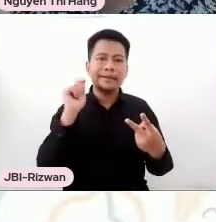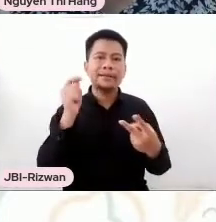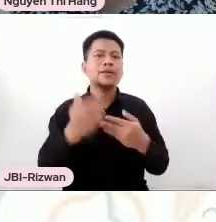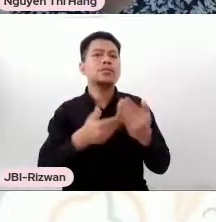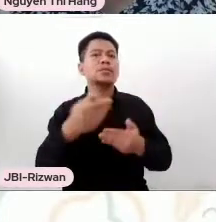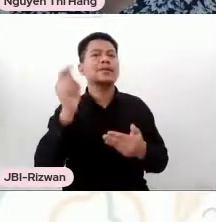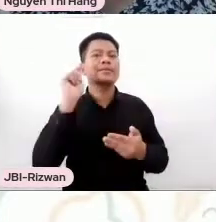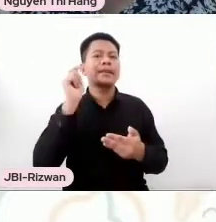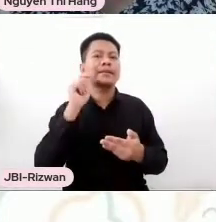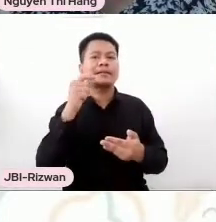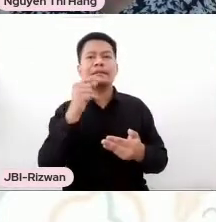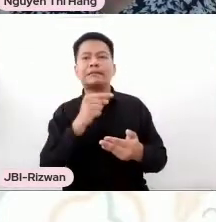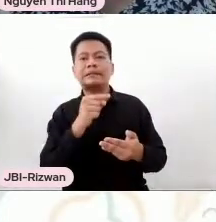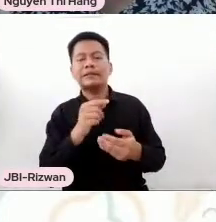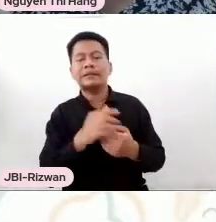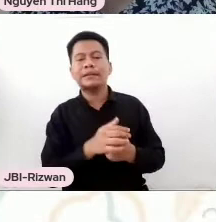ada